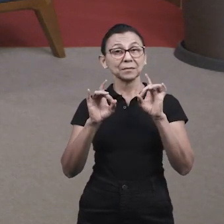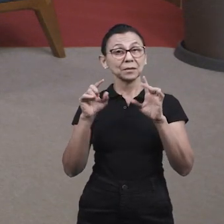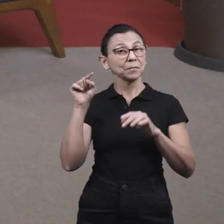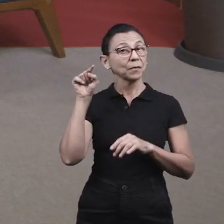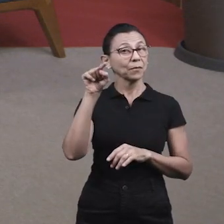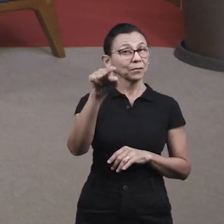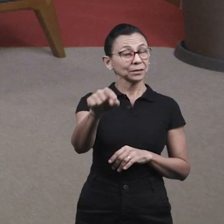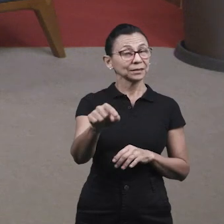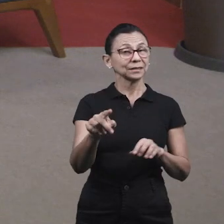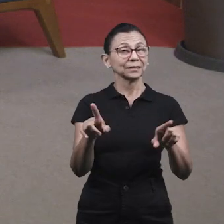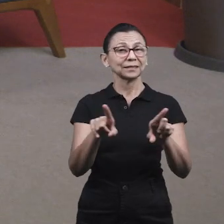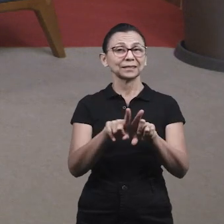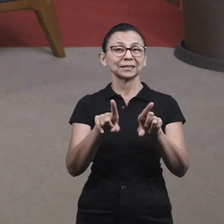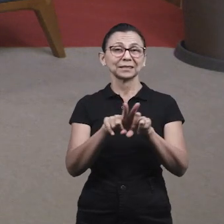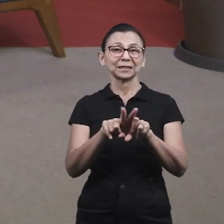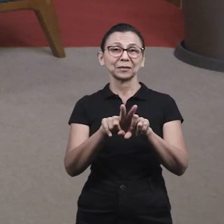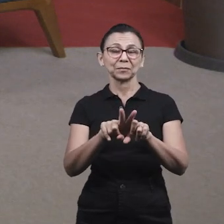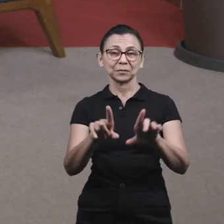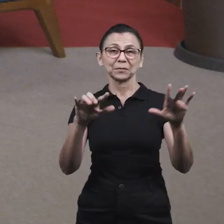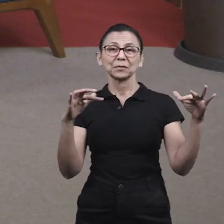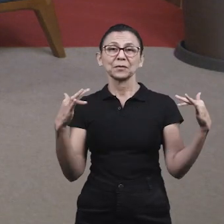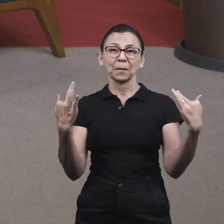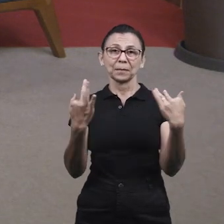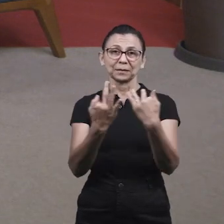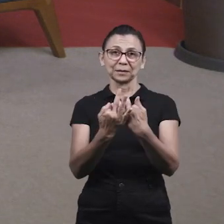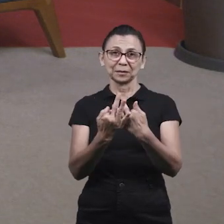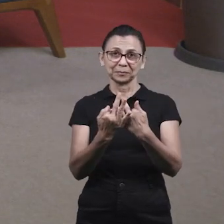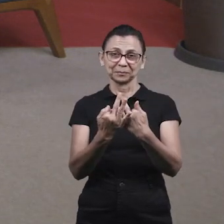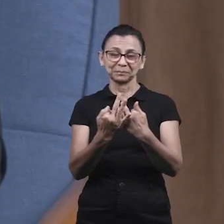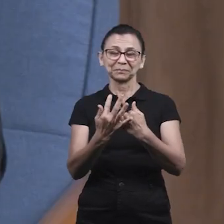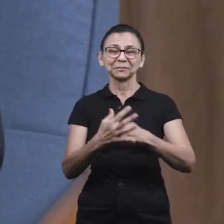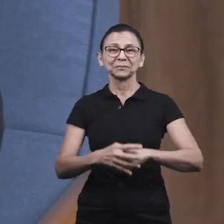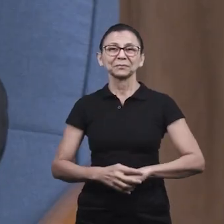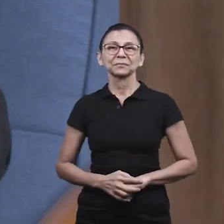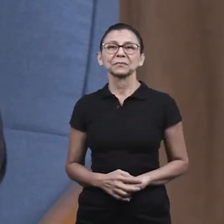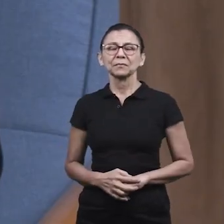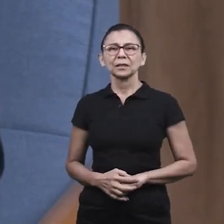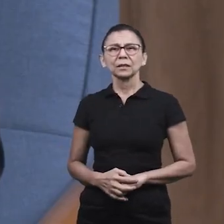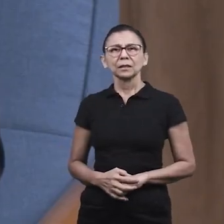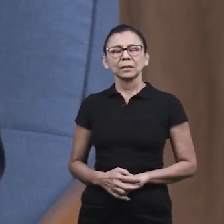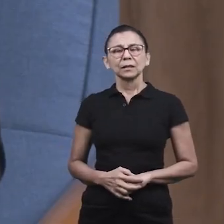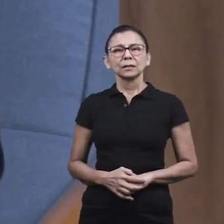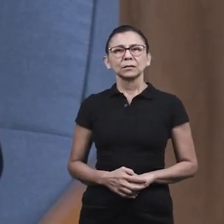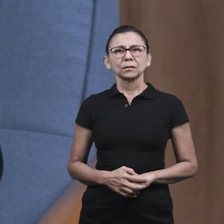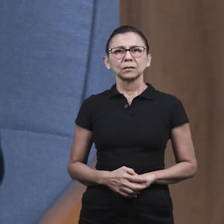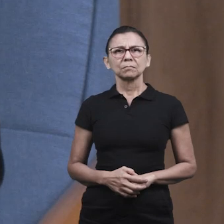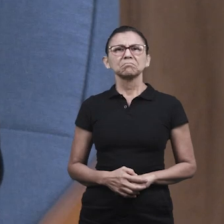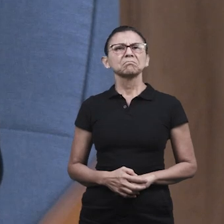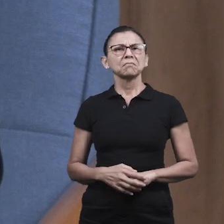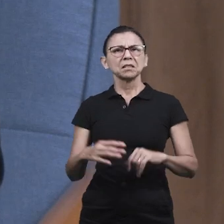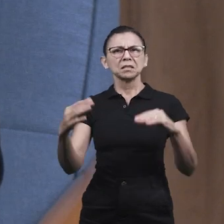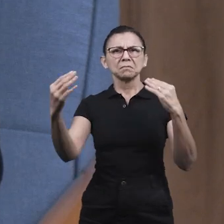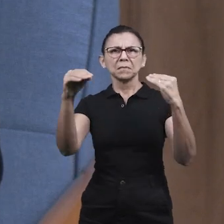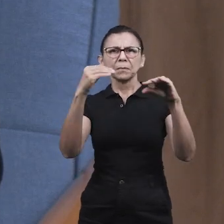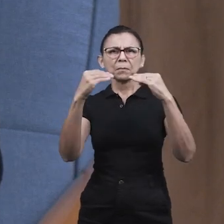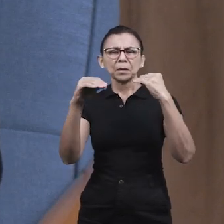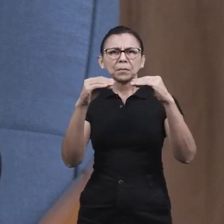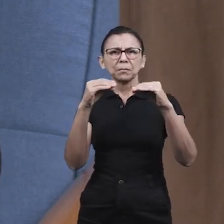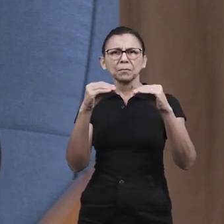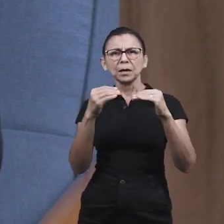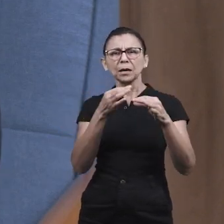soins, spécialement pour vous et aussi pour toute votre famille. Et nous avons reçu divers